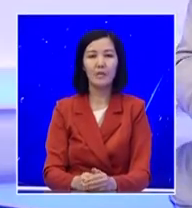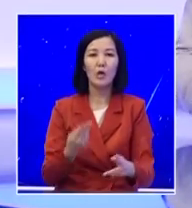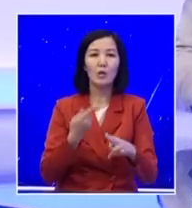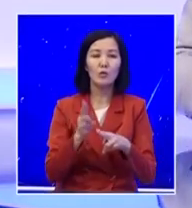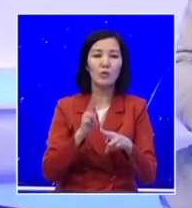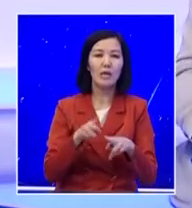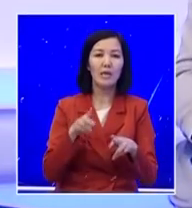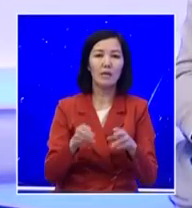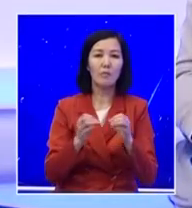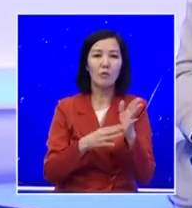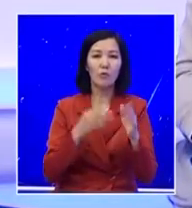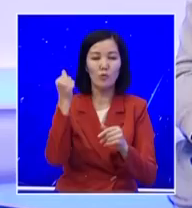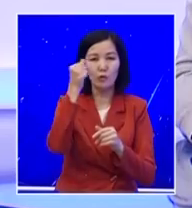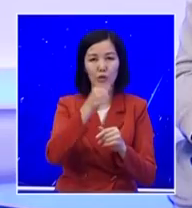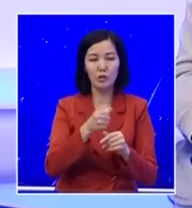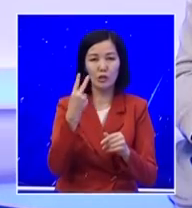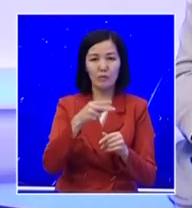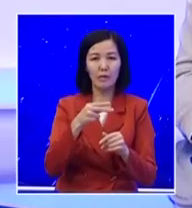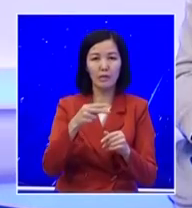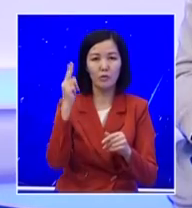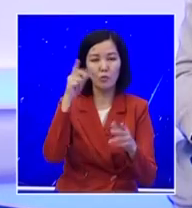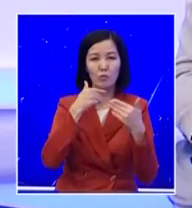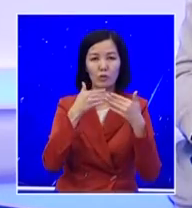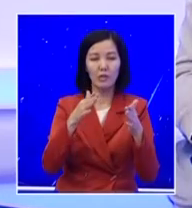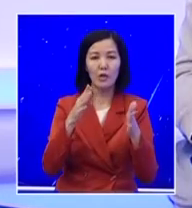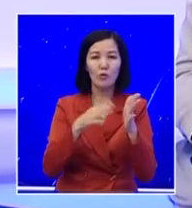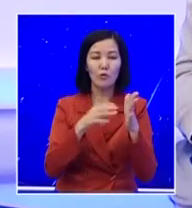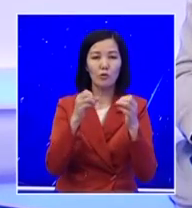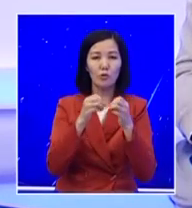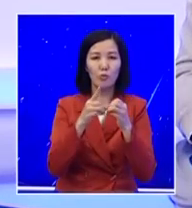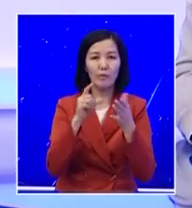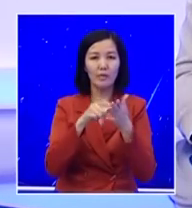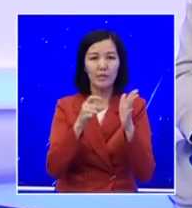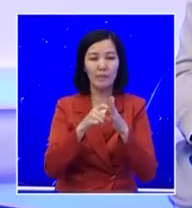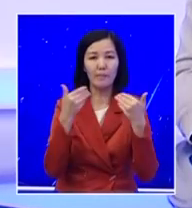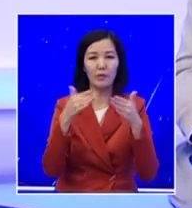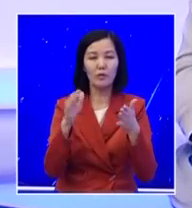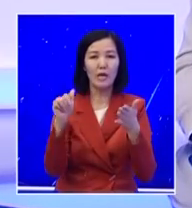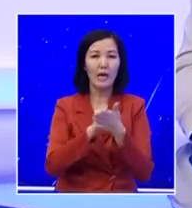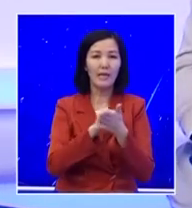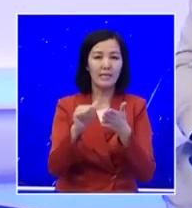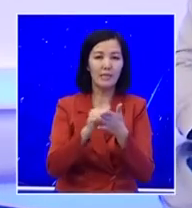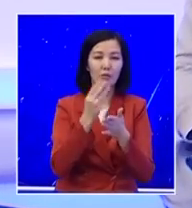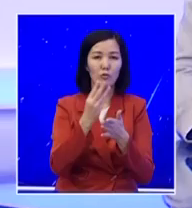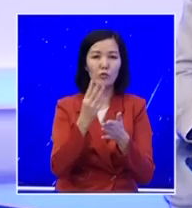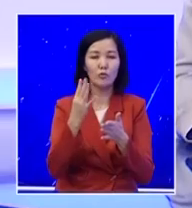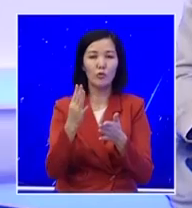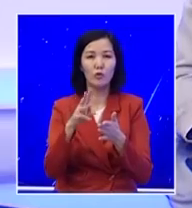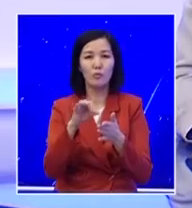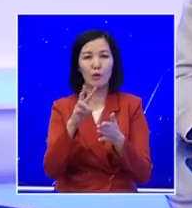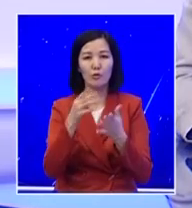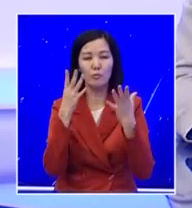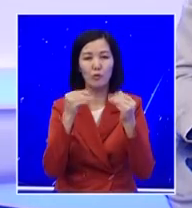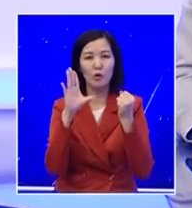Сондай-ақ 2019-20 оқу жылын аяқтаған 9-11 сынып бітірушілеріне аттестаттары 3-4